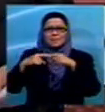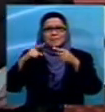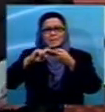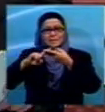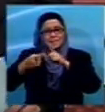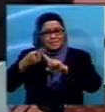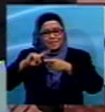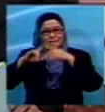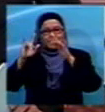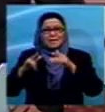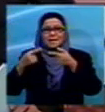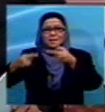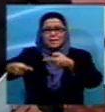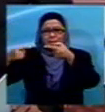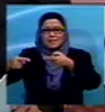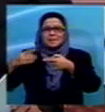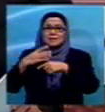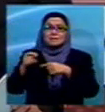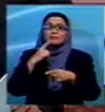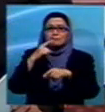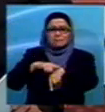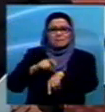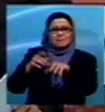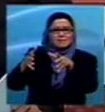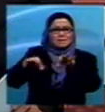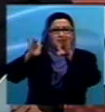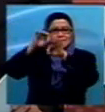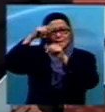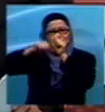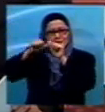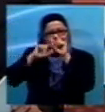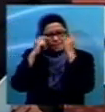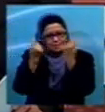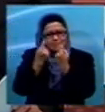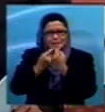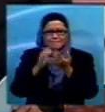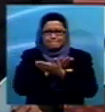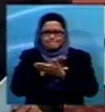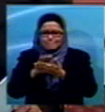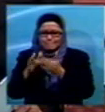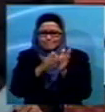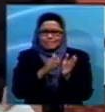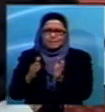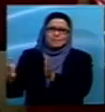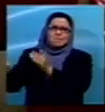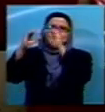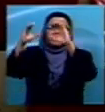Masa yang berbaki ini penting buat setiap pasukan untuk memperkemaskan strategi.